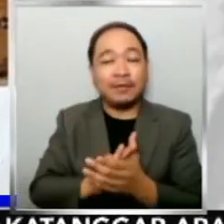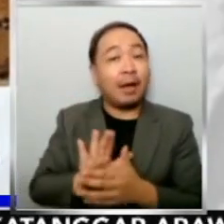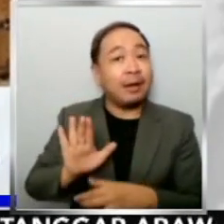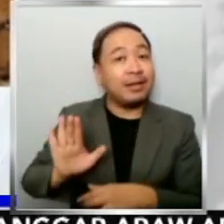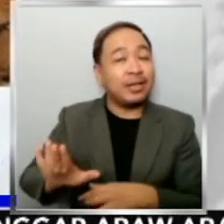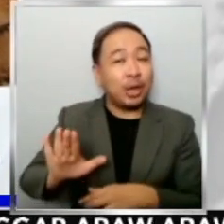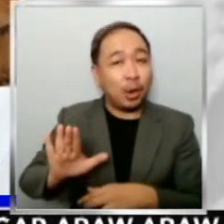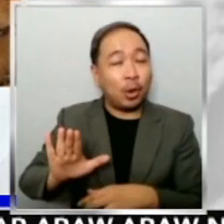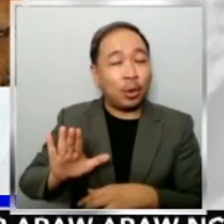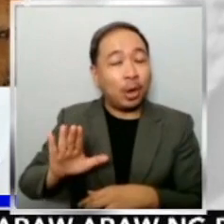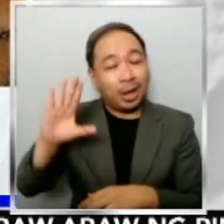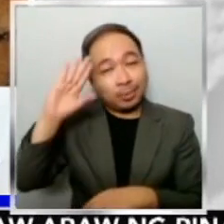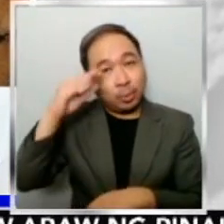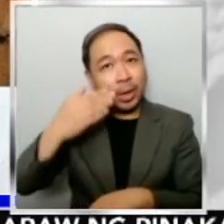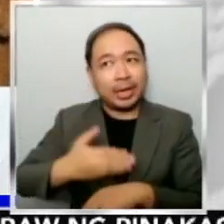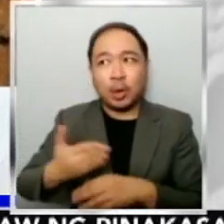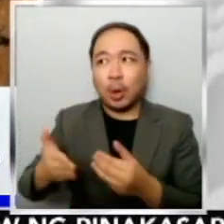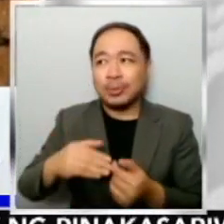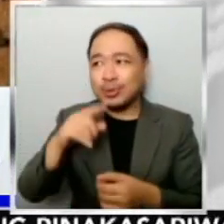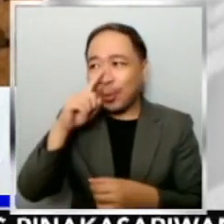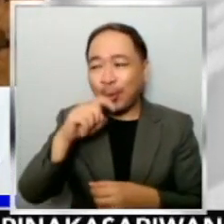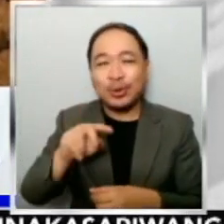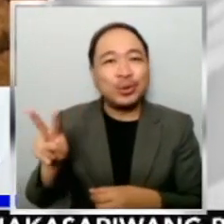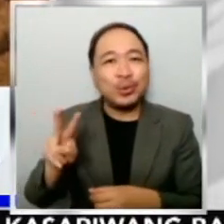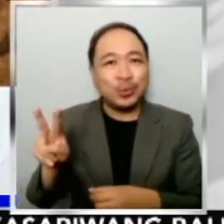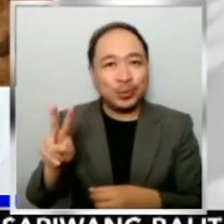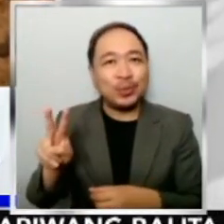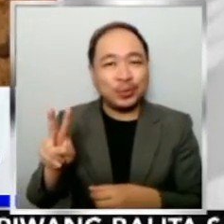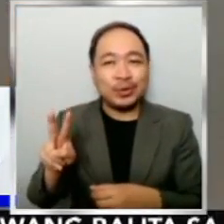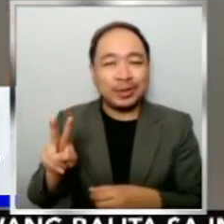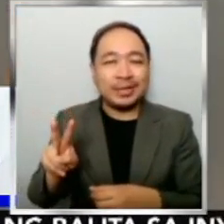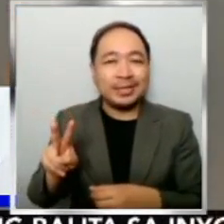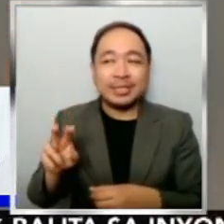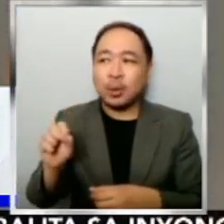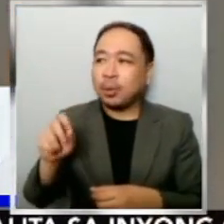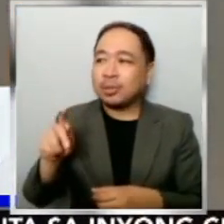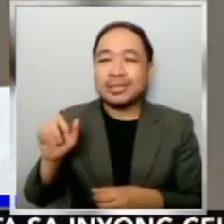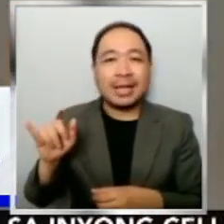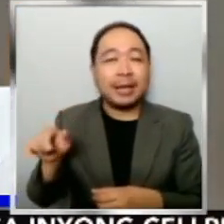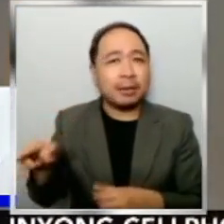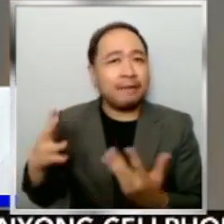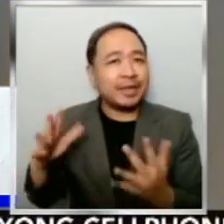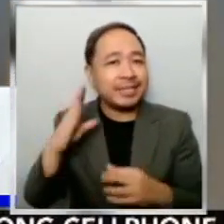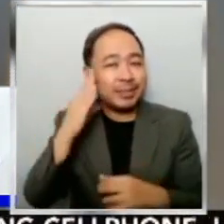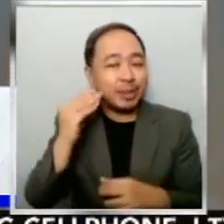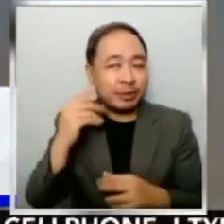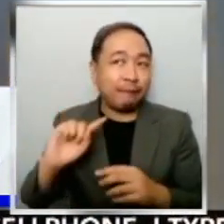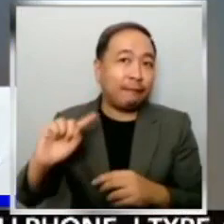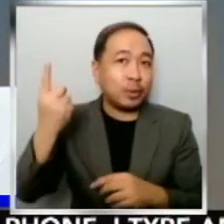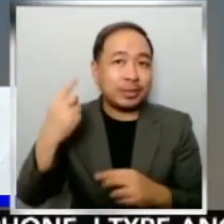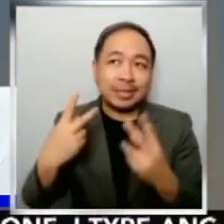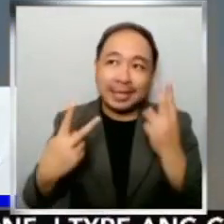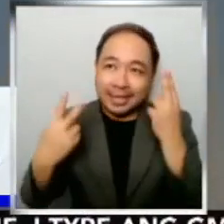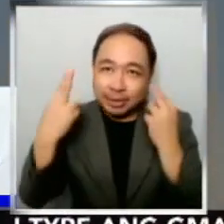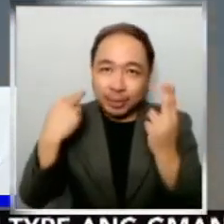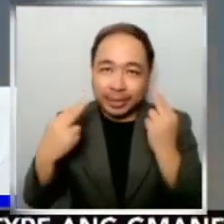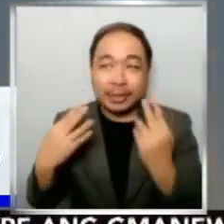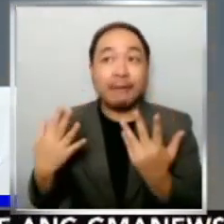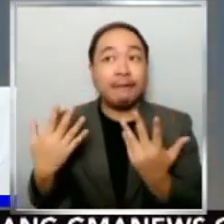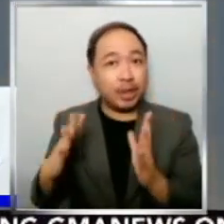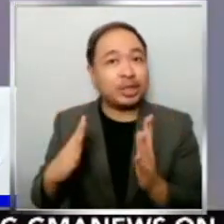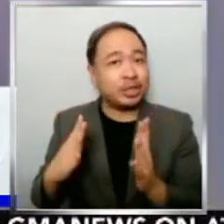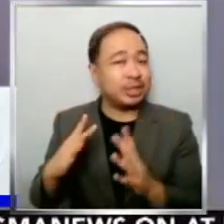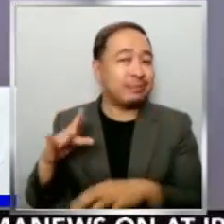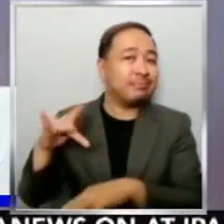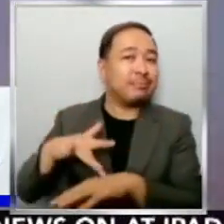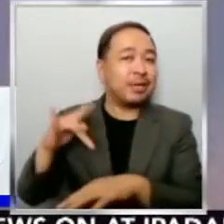Sky. Naranasan na ni Sky ang kanyang first haircut at nakapunta na rin siya sa beach na sobra niyang